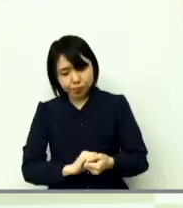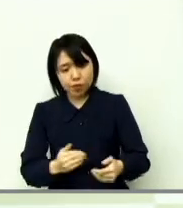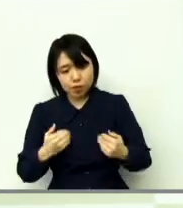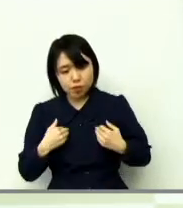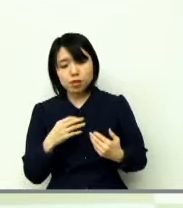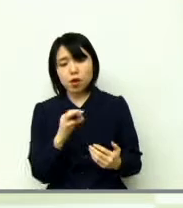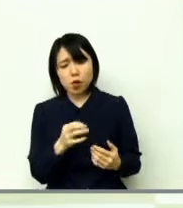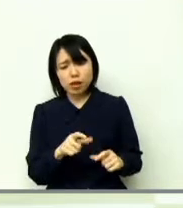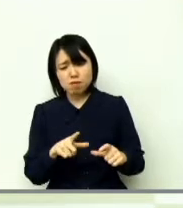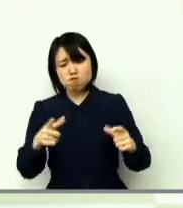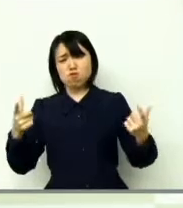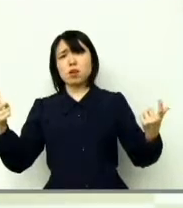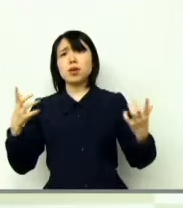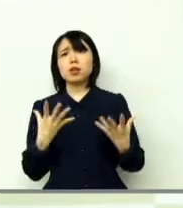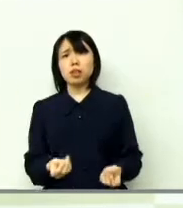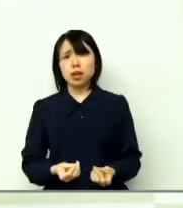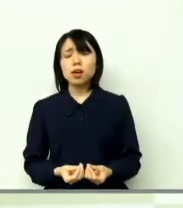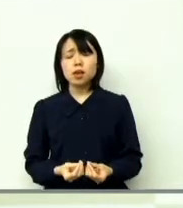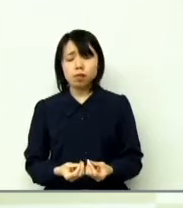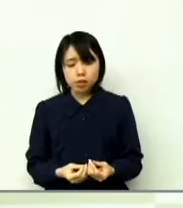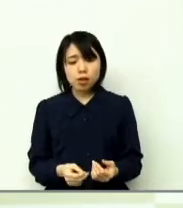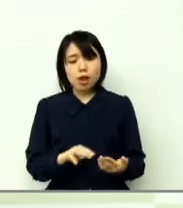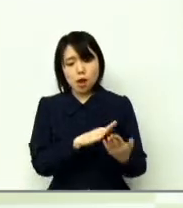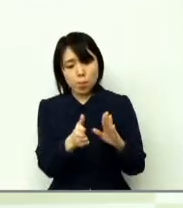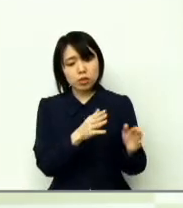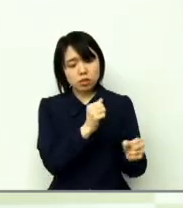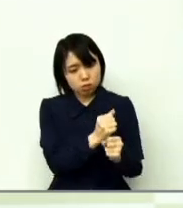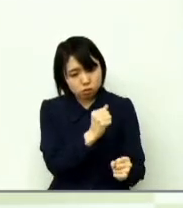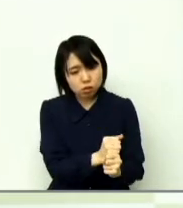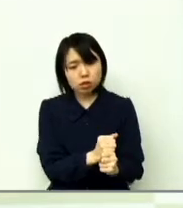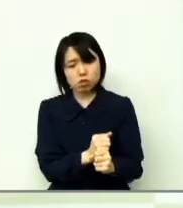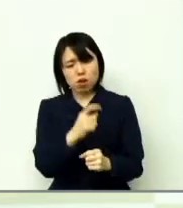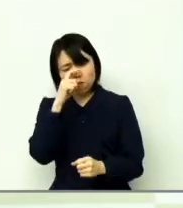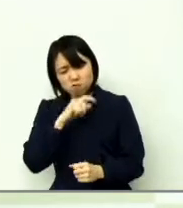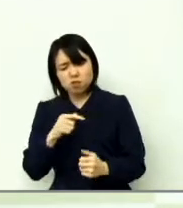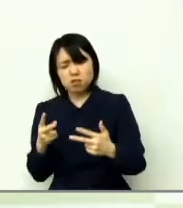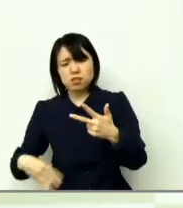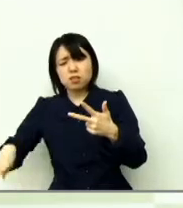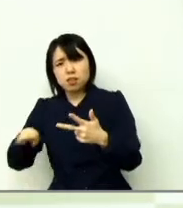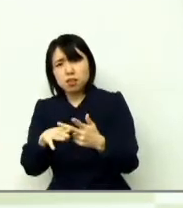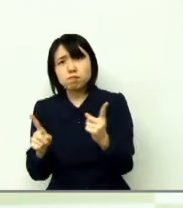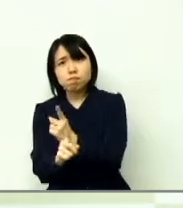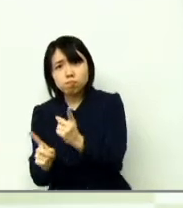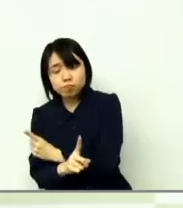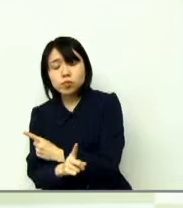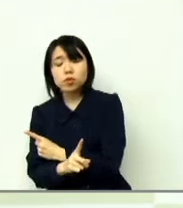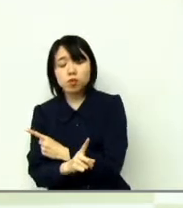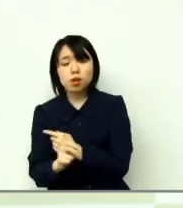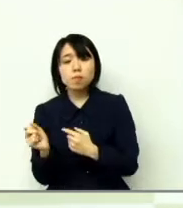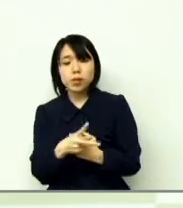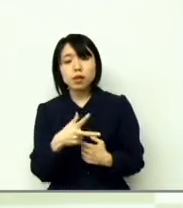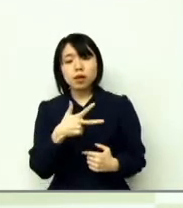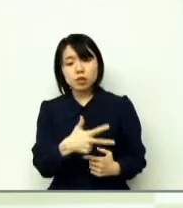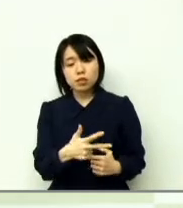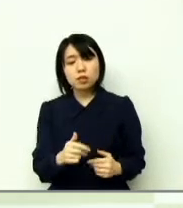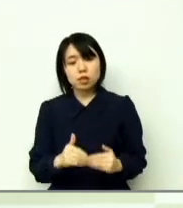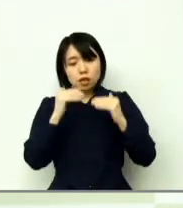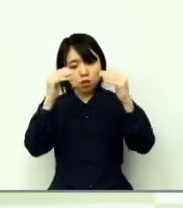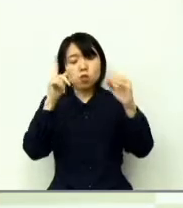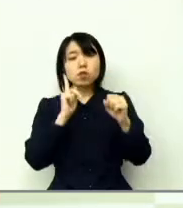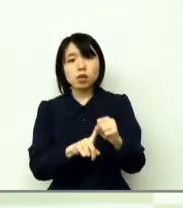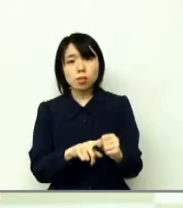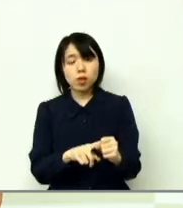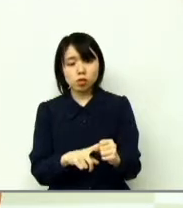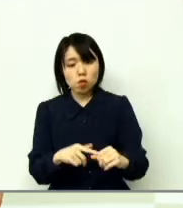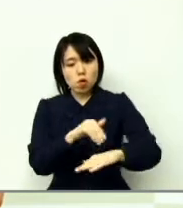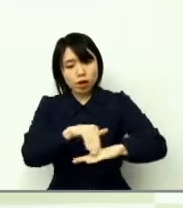しており、また都市基盤整備、また老朽化した公共施設対策、 市が成長するための施設等の財